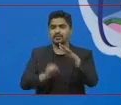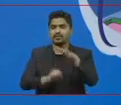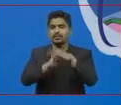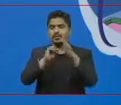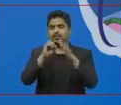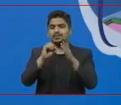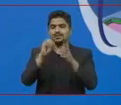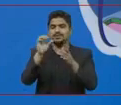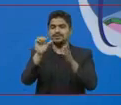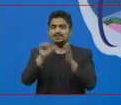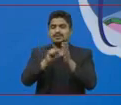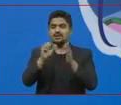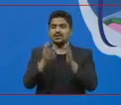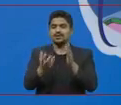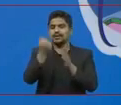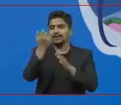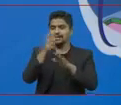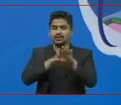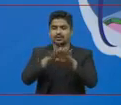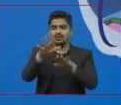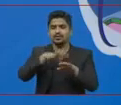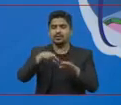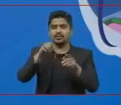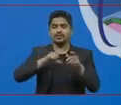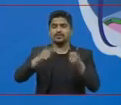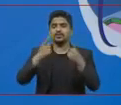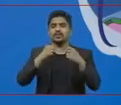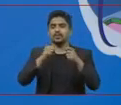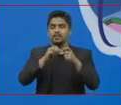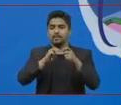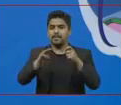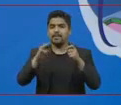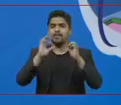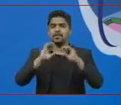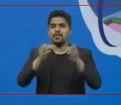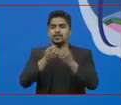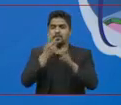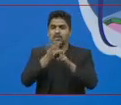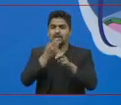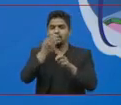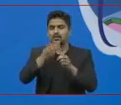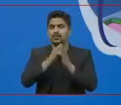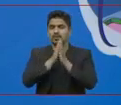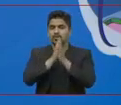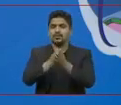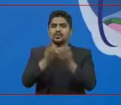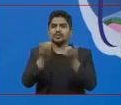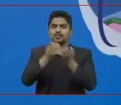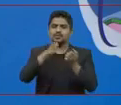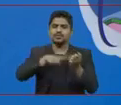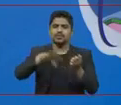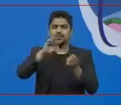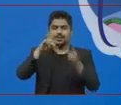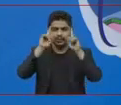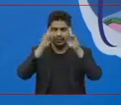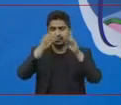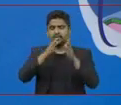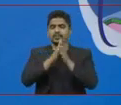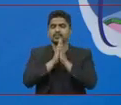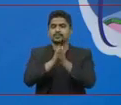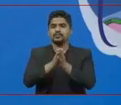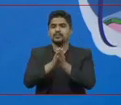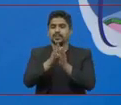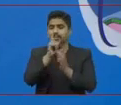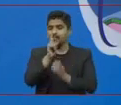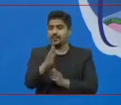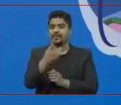ज्यूहरू लगायत सबैलाई जनस्वास्थ्यको मापदण्ड पालनामा कडाई गर्नुहुन अनुरोध पनि गर्दछु र सबैलाई सचेत हुन अनुरोध गर्दछु।